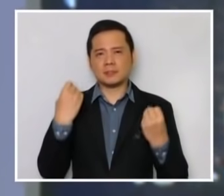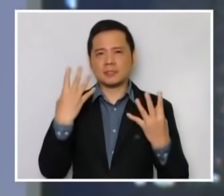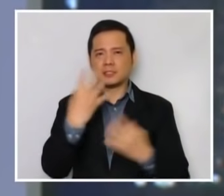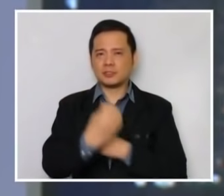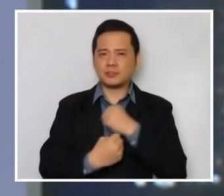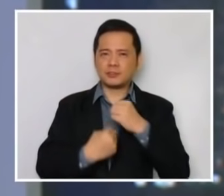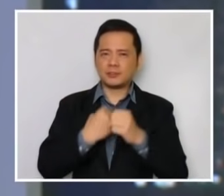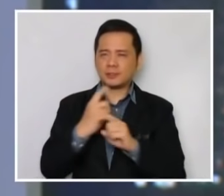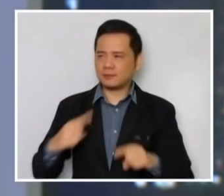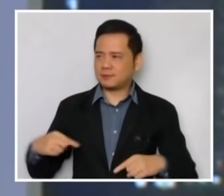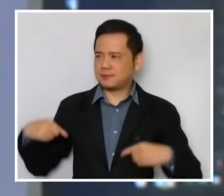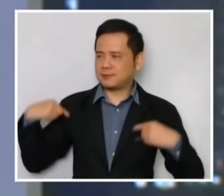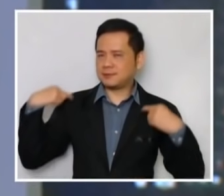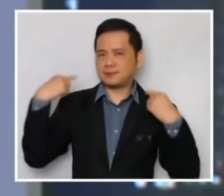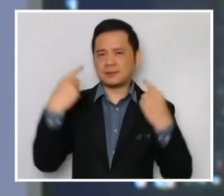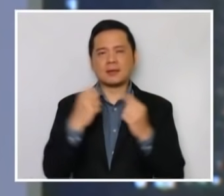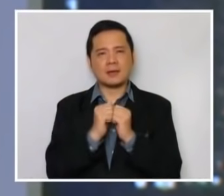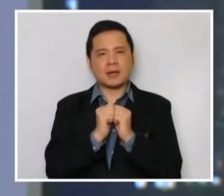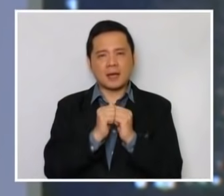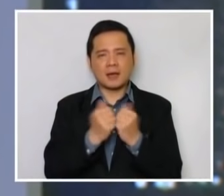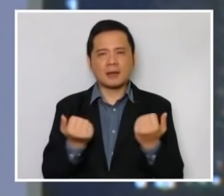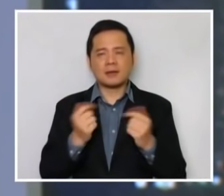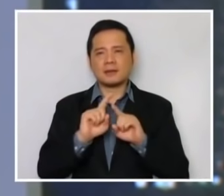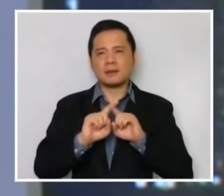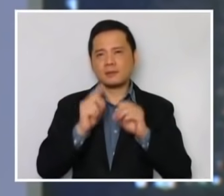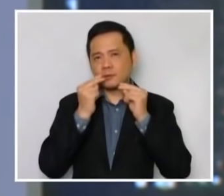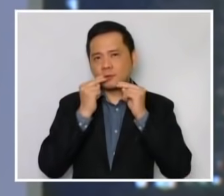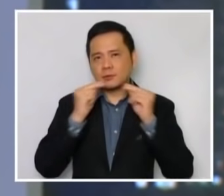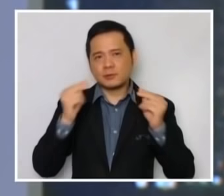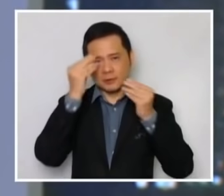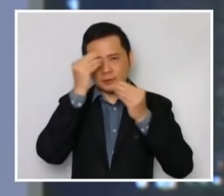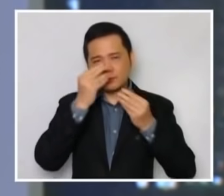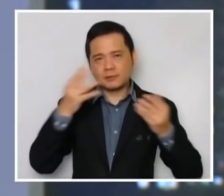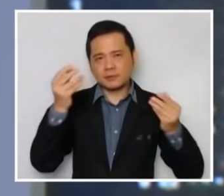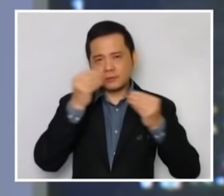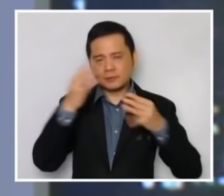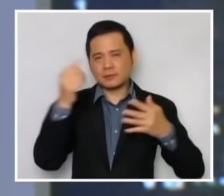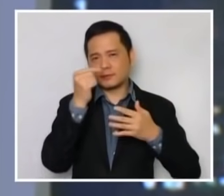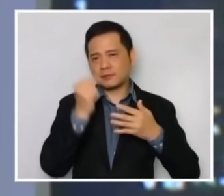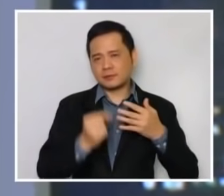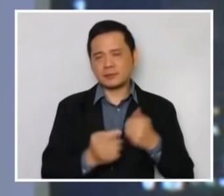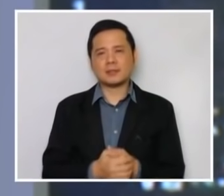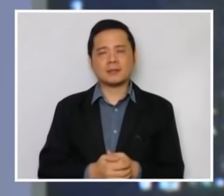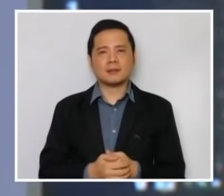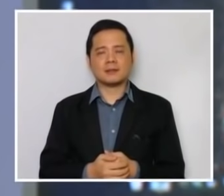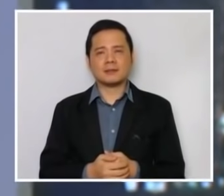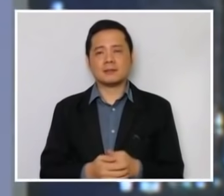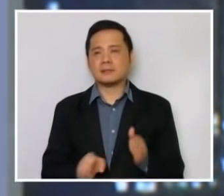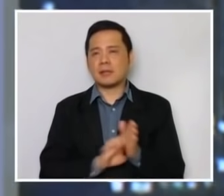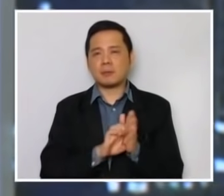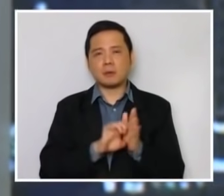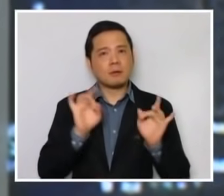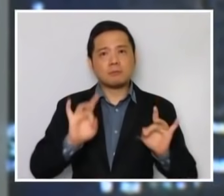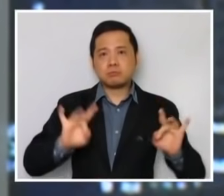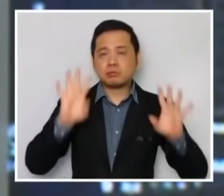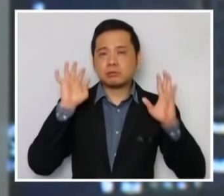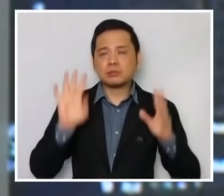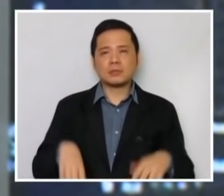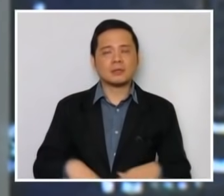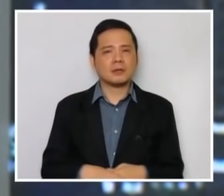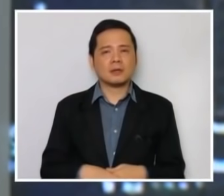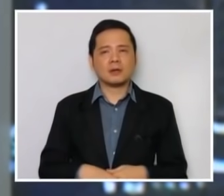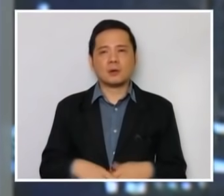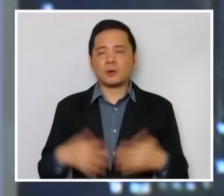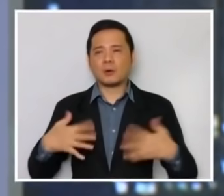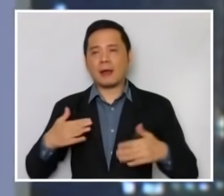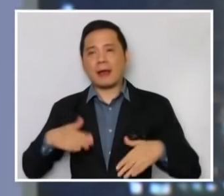nagkasama sa bawat balita na inihatid ko sa inyo. Mula sa mga malagim na trahedya hanggang sa